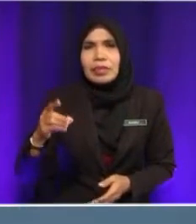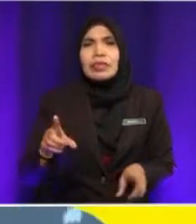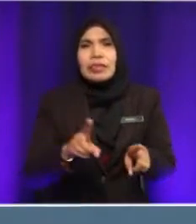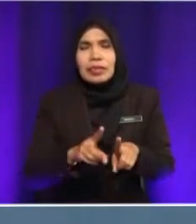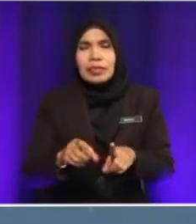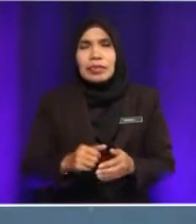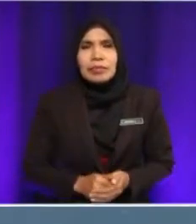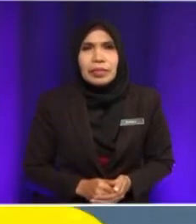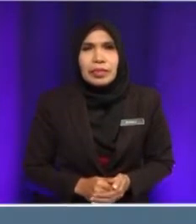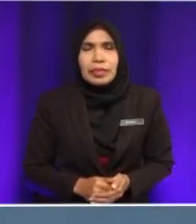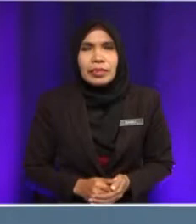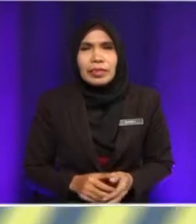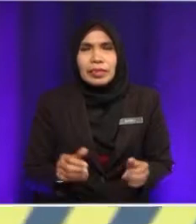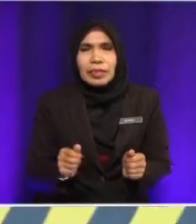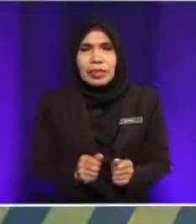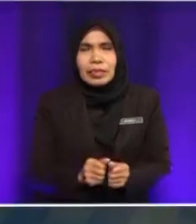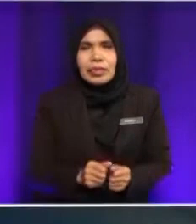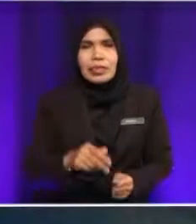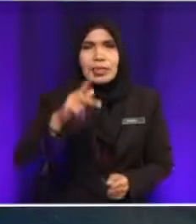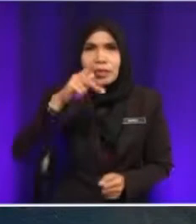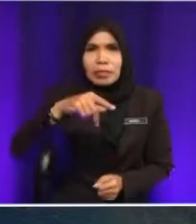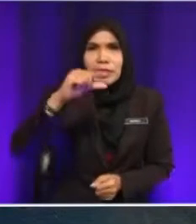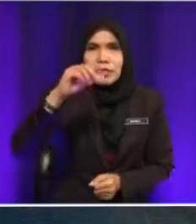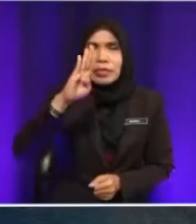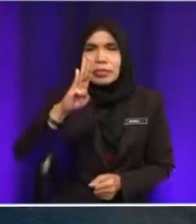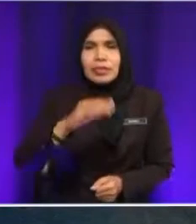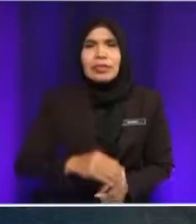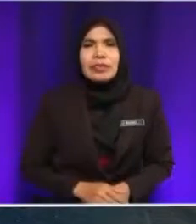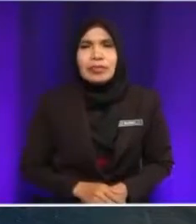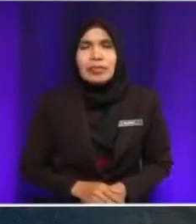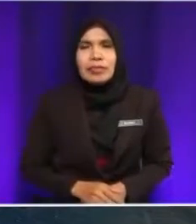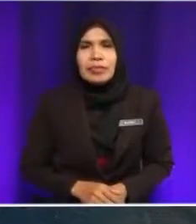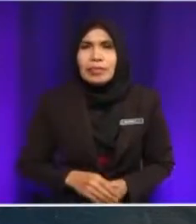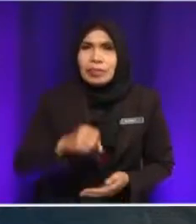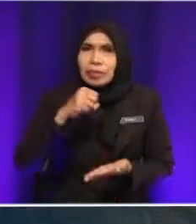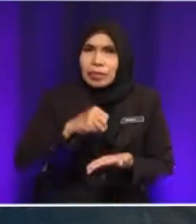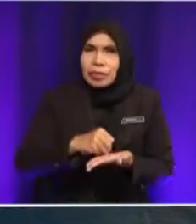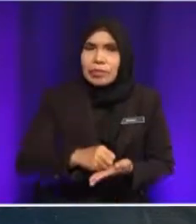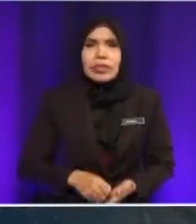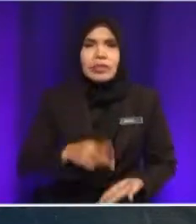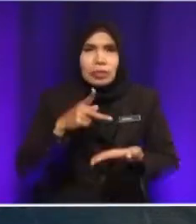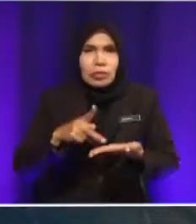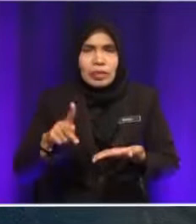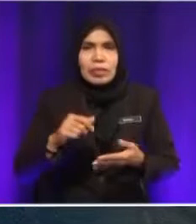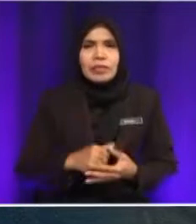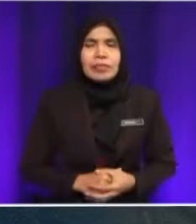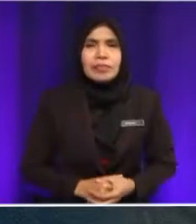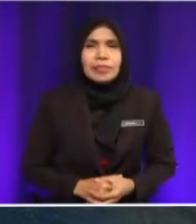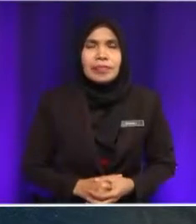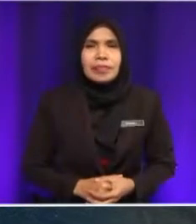quality rezeki pelaksanaan di peringkat sekolah masing-masing itu Oke kita pergi lagi dulu waktu